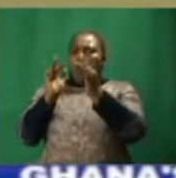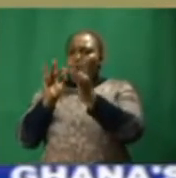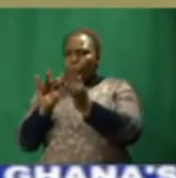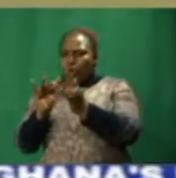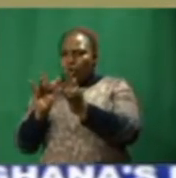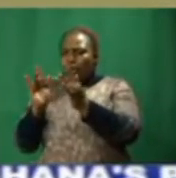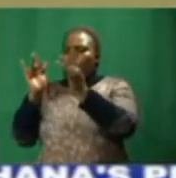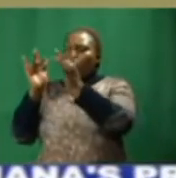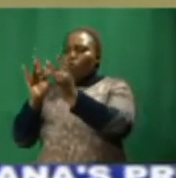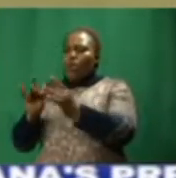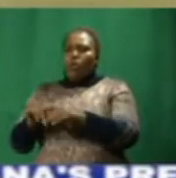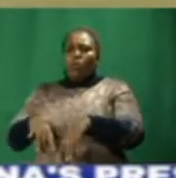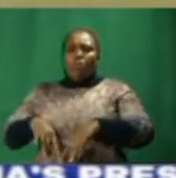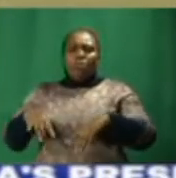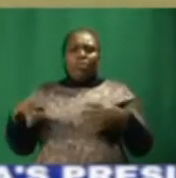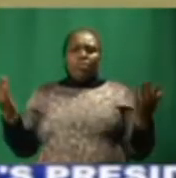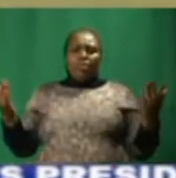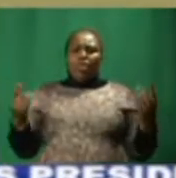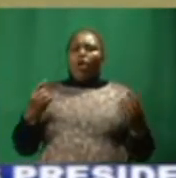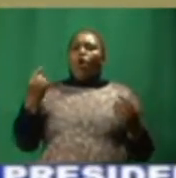Once kwaba ne contact